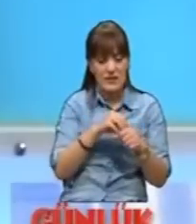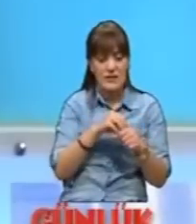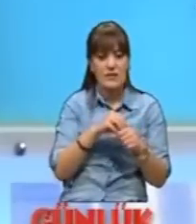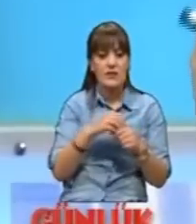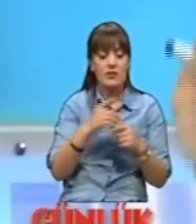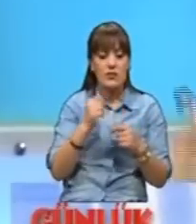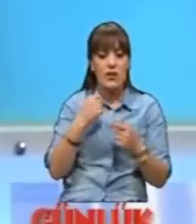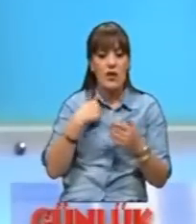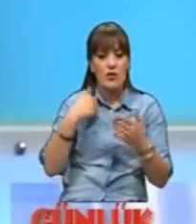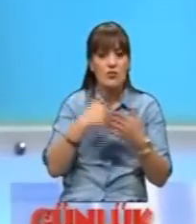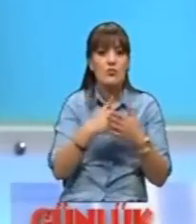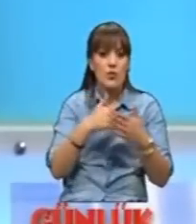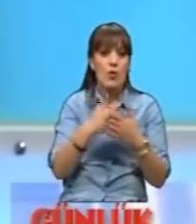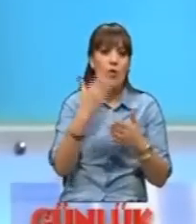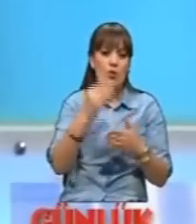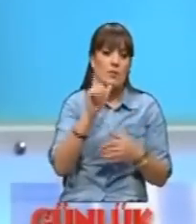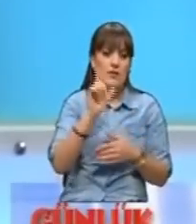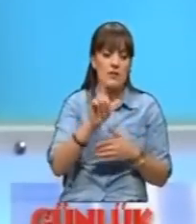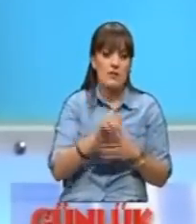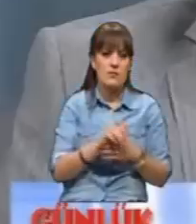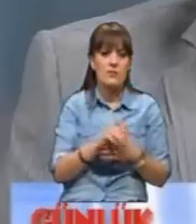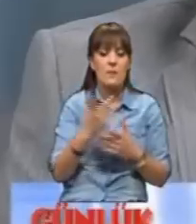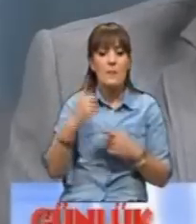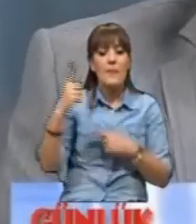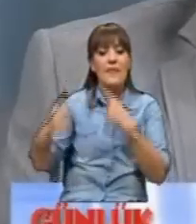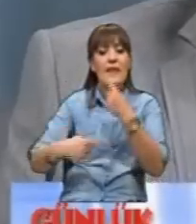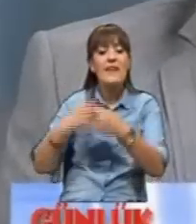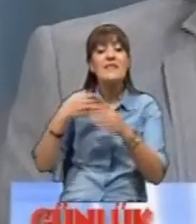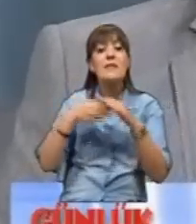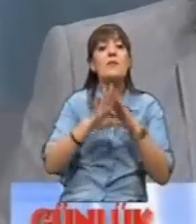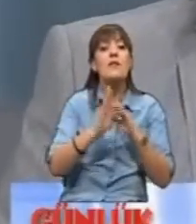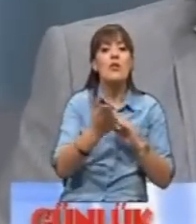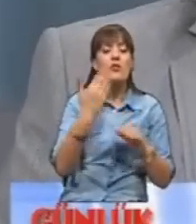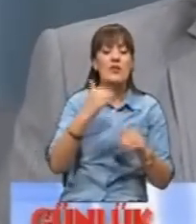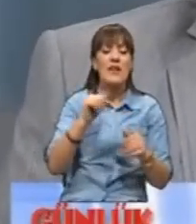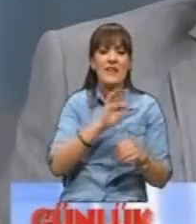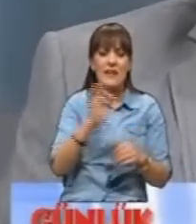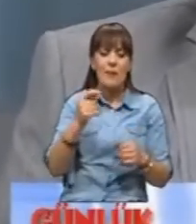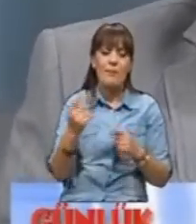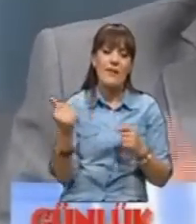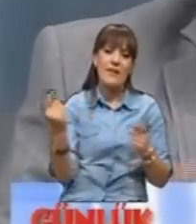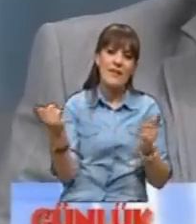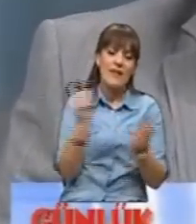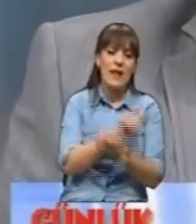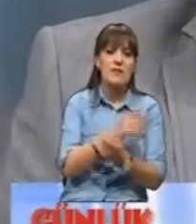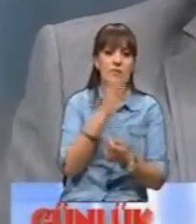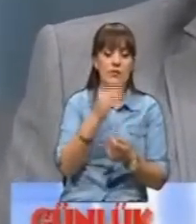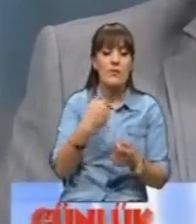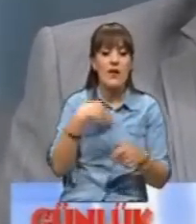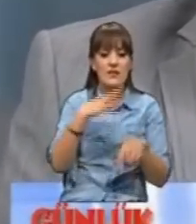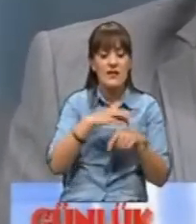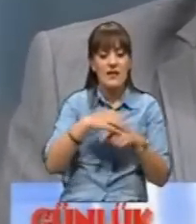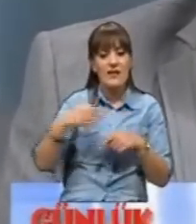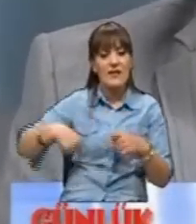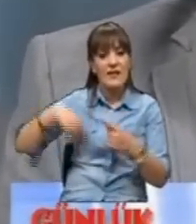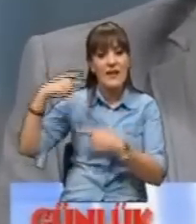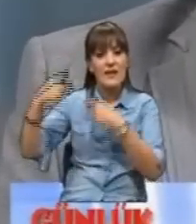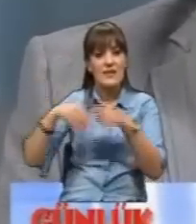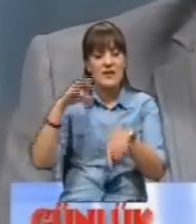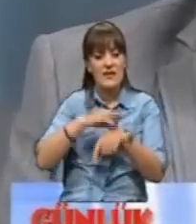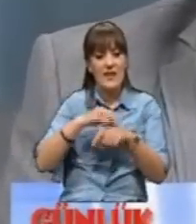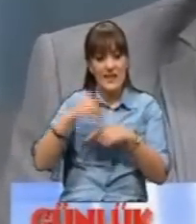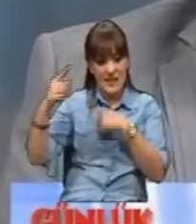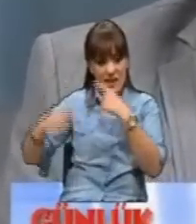zorlayacak şekilde. Tabii, zorlayacak şekilde. Tabii. Diyalize girmeden önce de tam tersi olur. Yani hastalar diyaliz hastası,